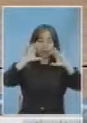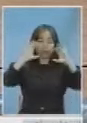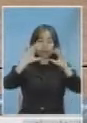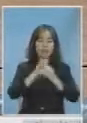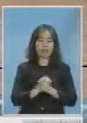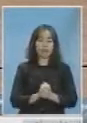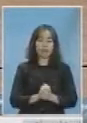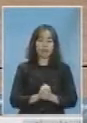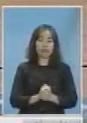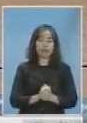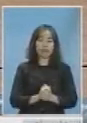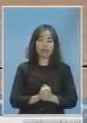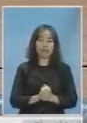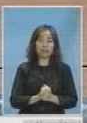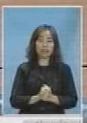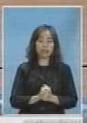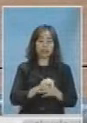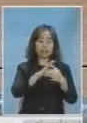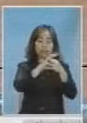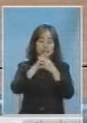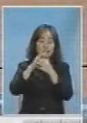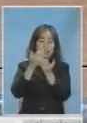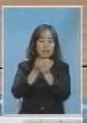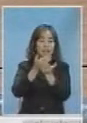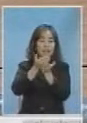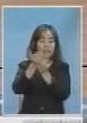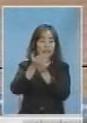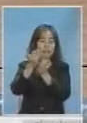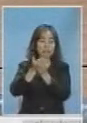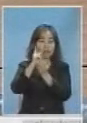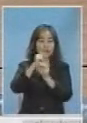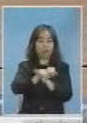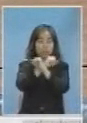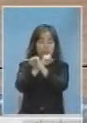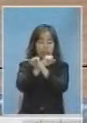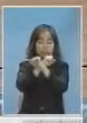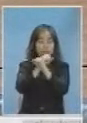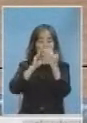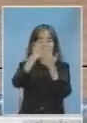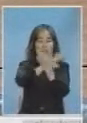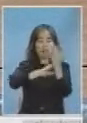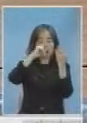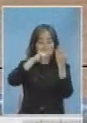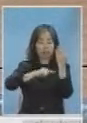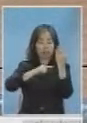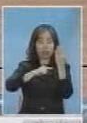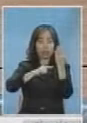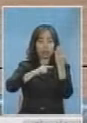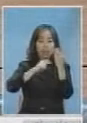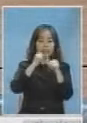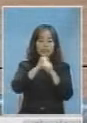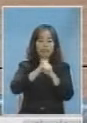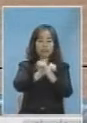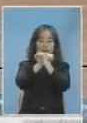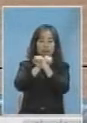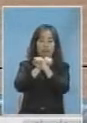ว่าจะนำไปใช้จ่ายเพื่อรักษาความมั่นคงแห่งรัฐเทิดทูนและพิทักษ์รักษาส